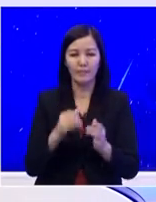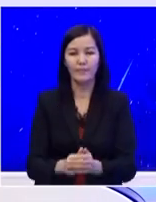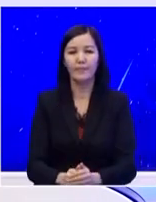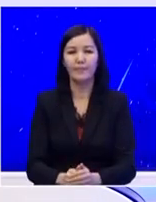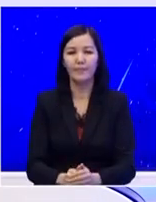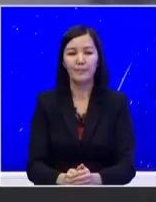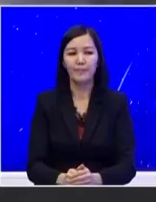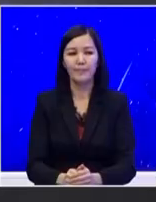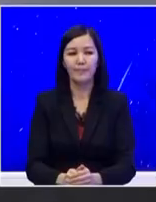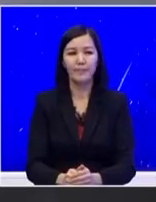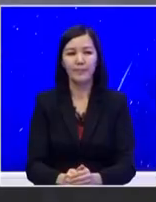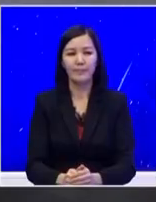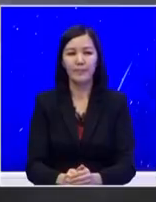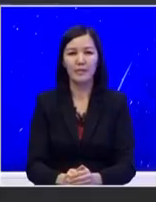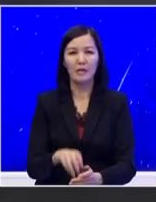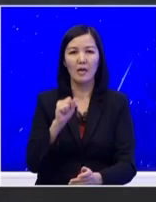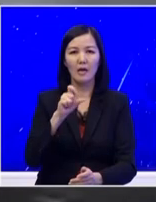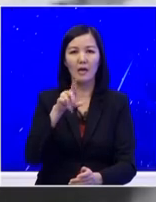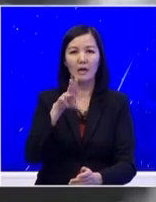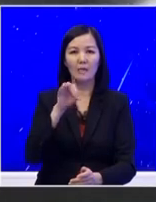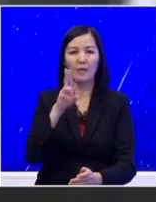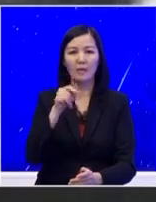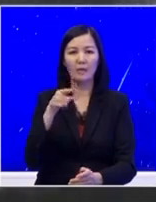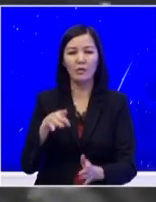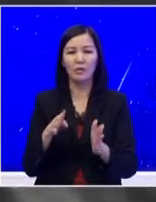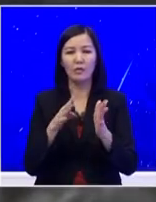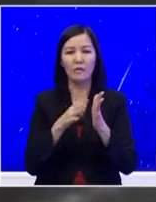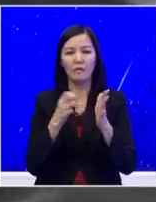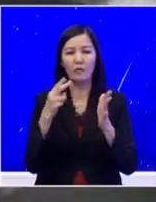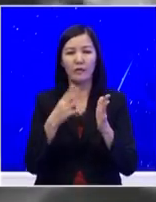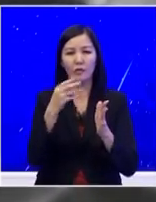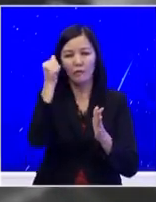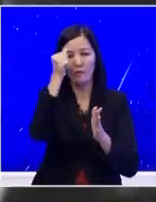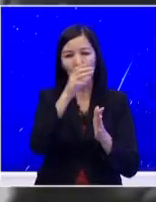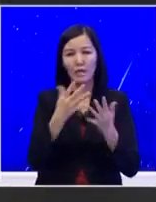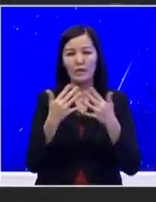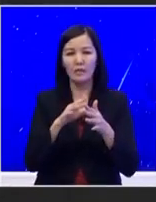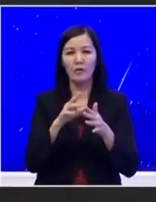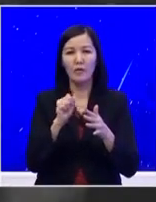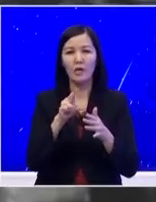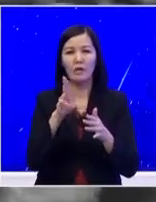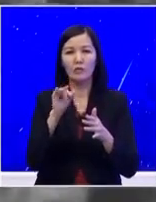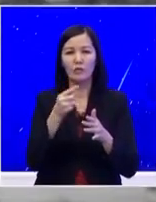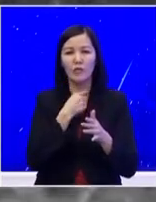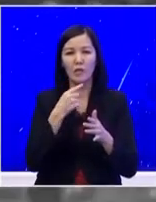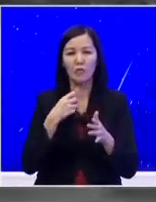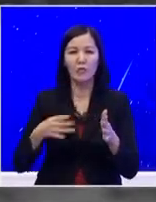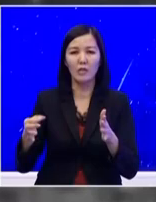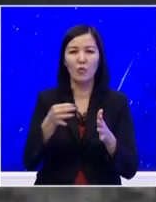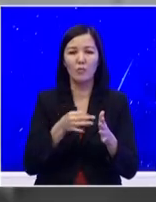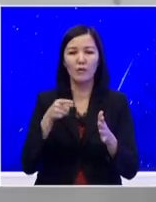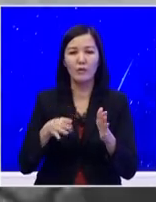воином. Турарбек Ахметчинов родился в 1924 году в селе Косагаш Аксузского района Талдыкурганской области.